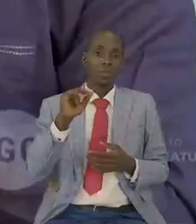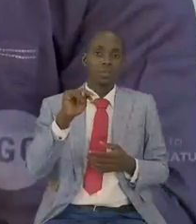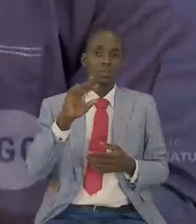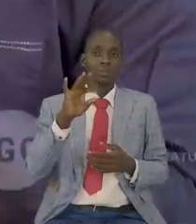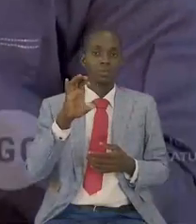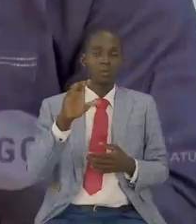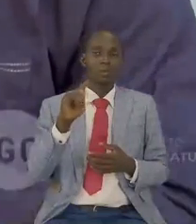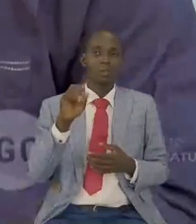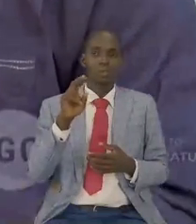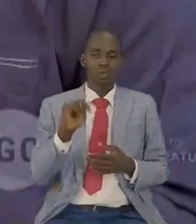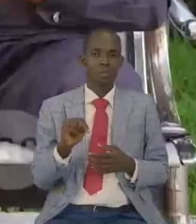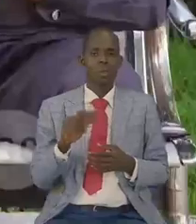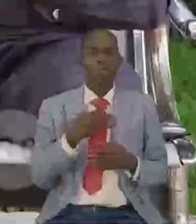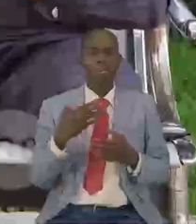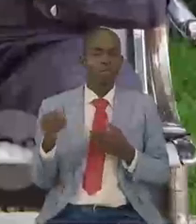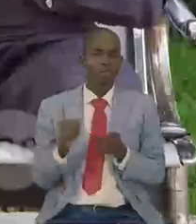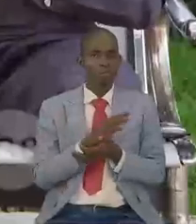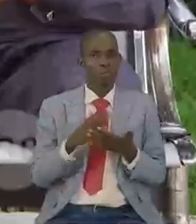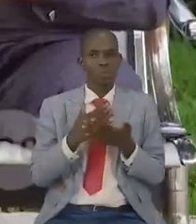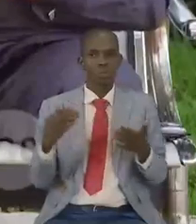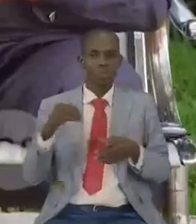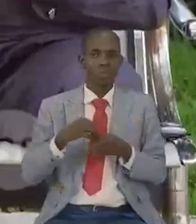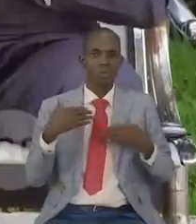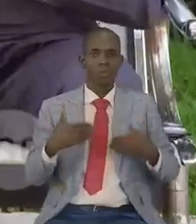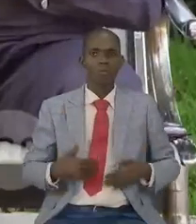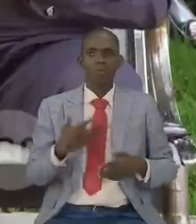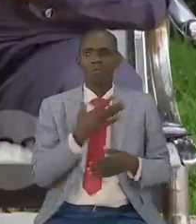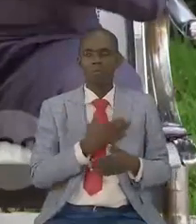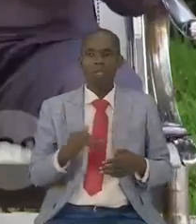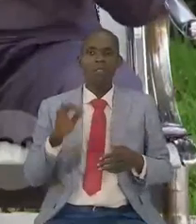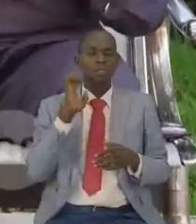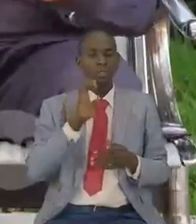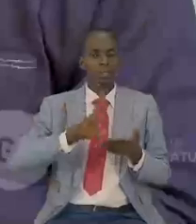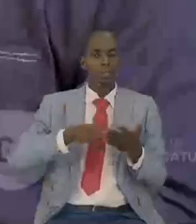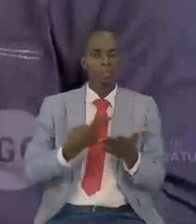qui ont affecté tous les organes principaux. Il était à l'étape du coma.